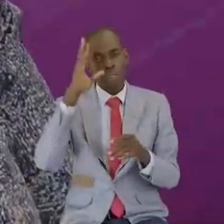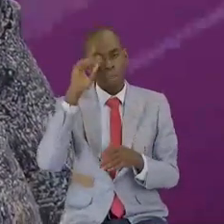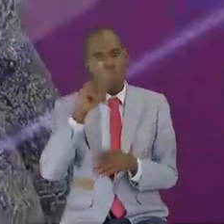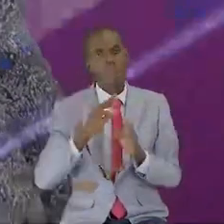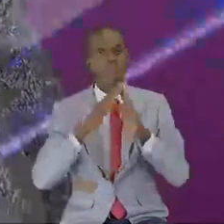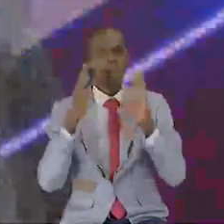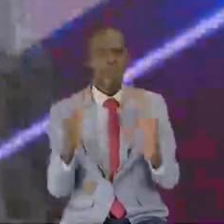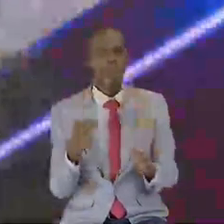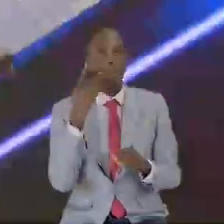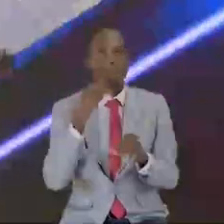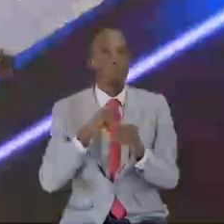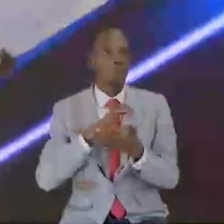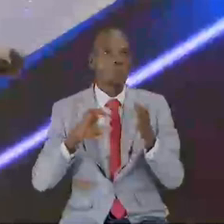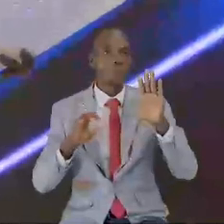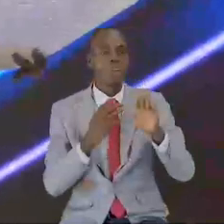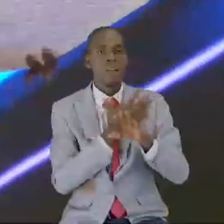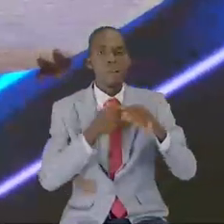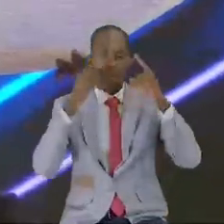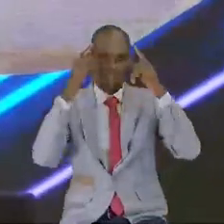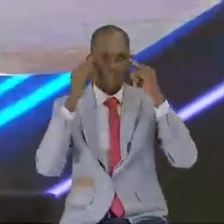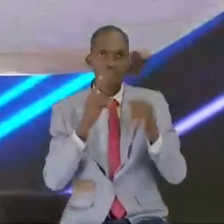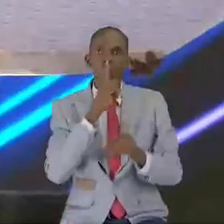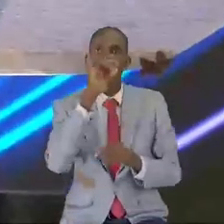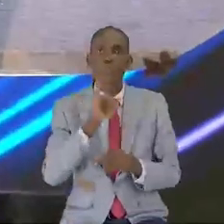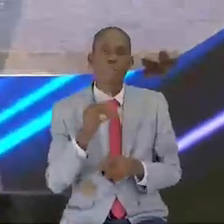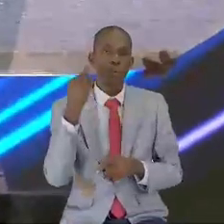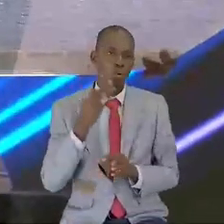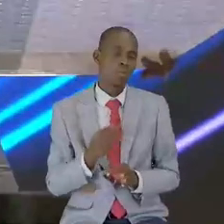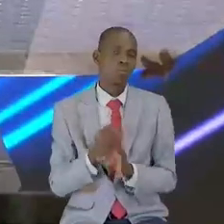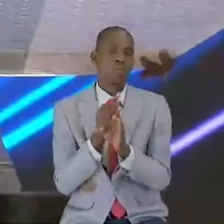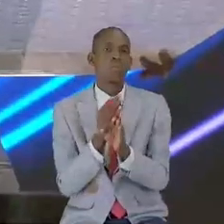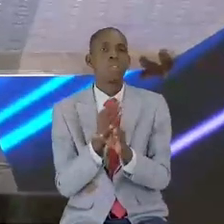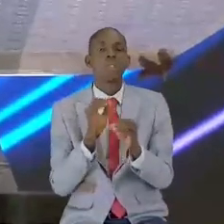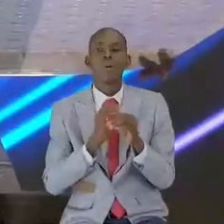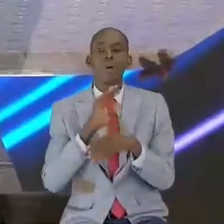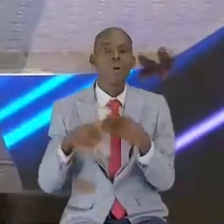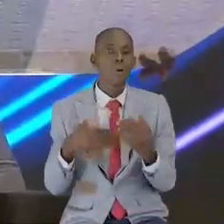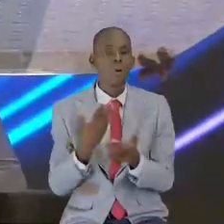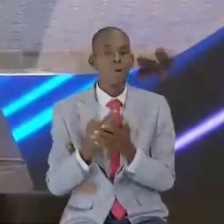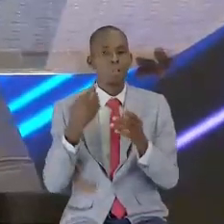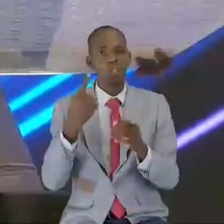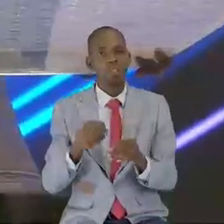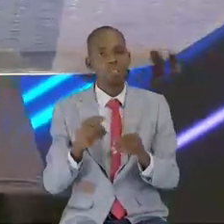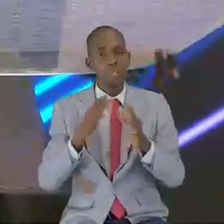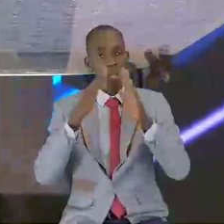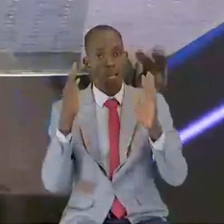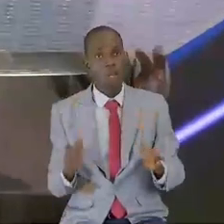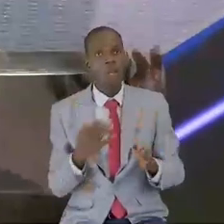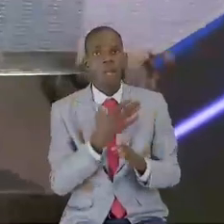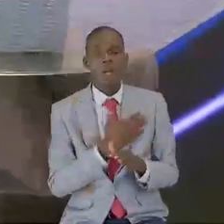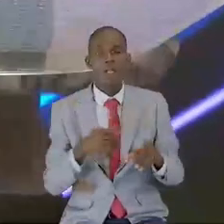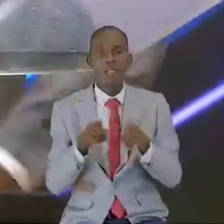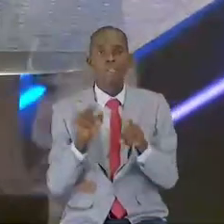5. Verset 5, pour Moïse, il a été fidèle dans toute la maison de Dieu comme